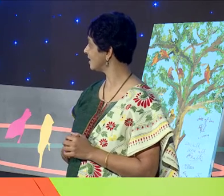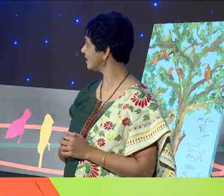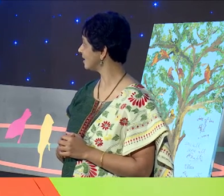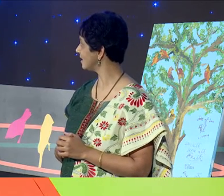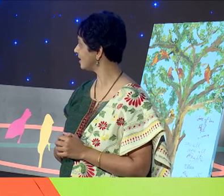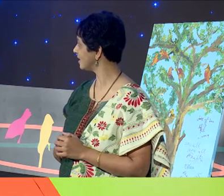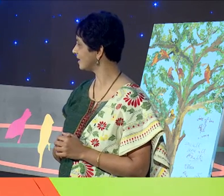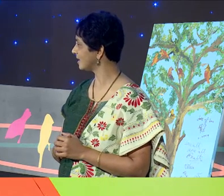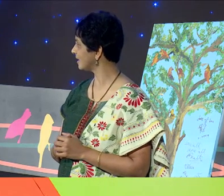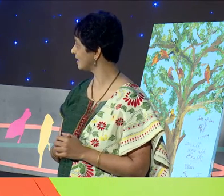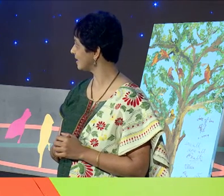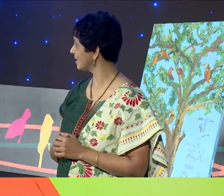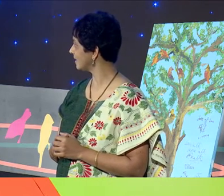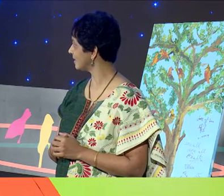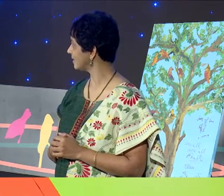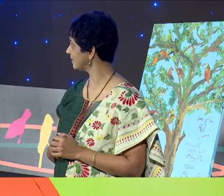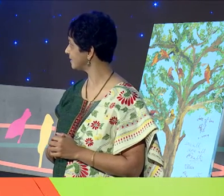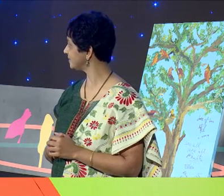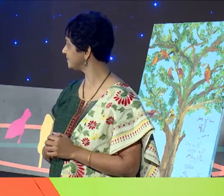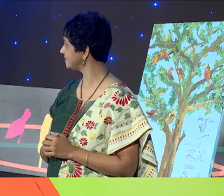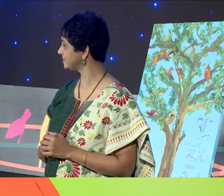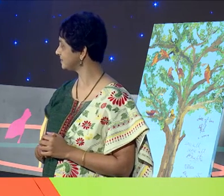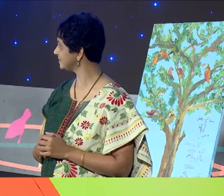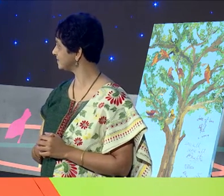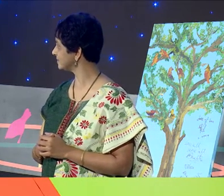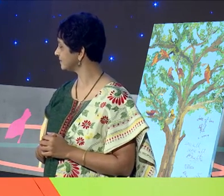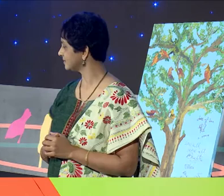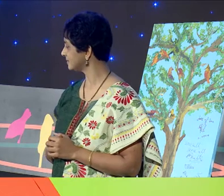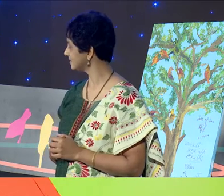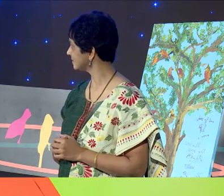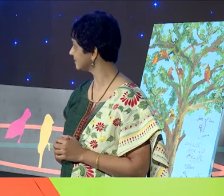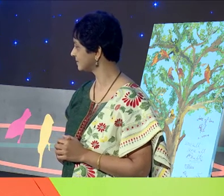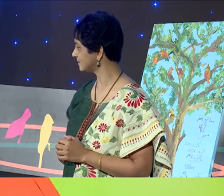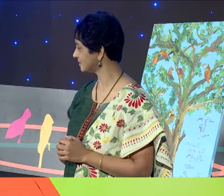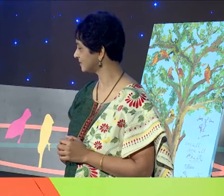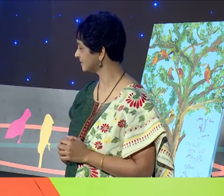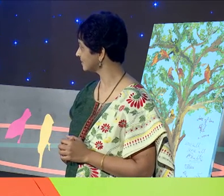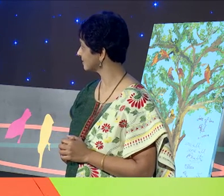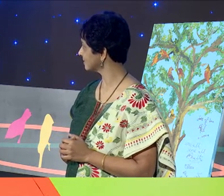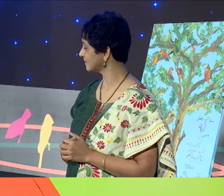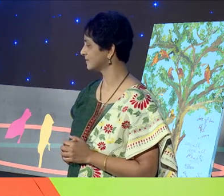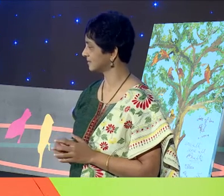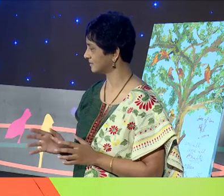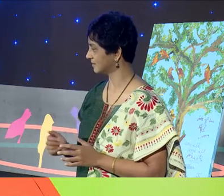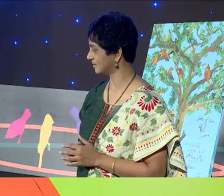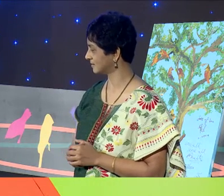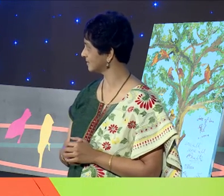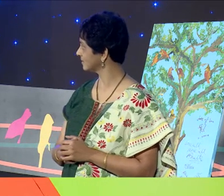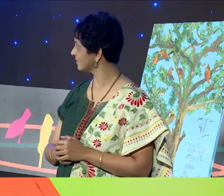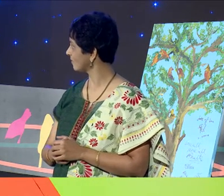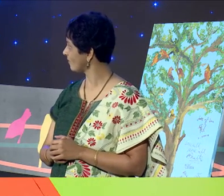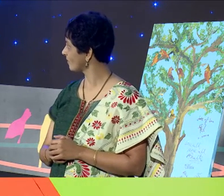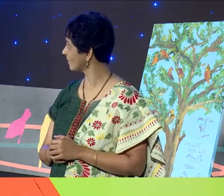पुश्तैनी उनके पास में जो जमा पूंजी थी, उसमें से एक 10 acres का प्यारा सा स्ट्रॉबेरी का फार्म हाउस और एक घर लिया गया